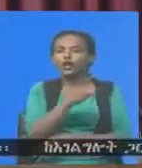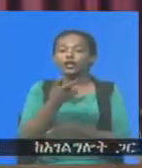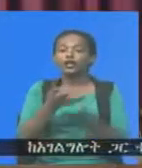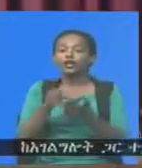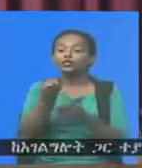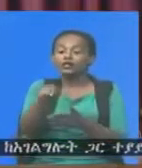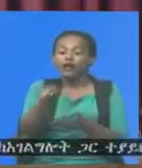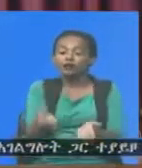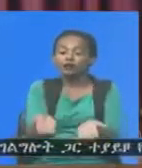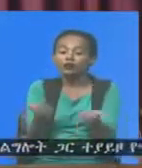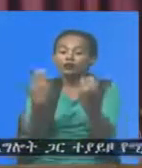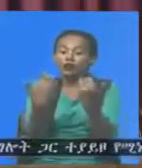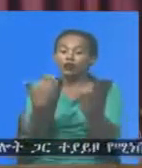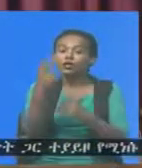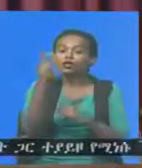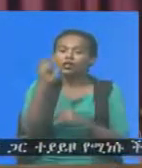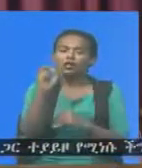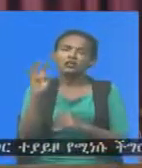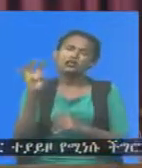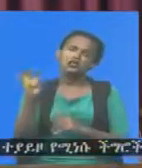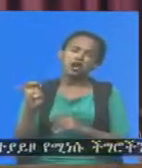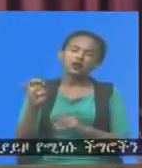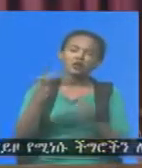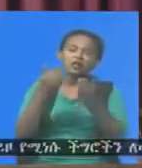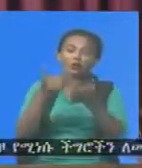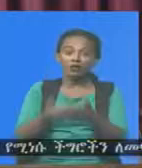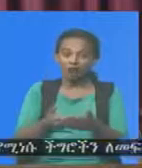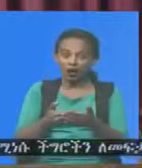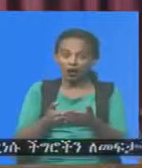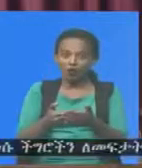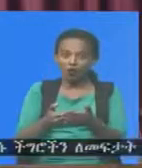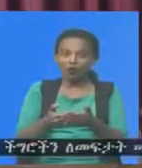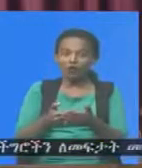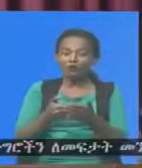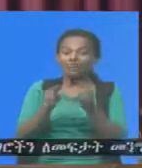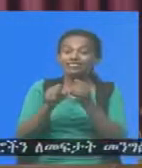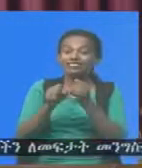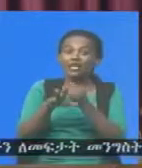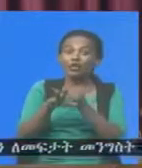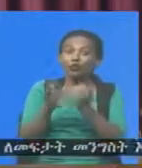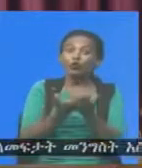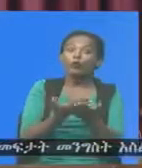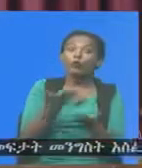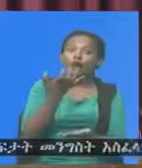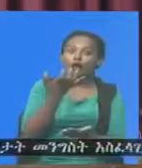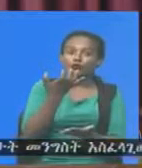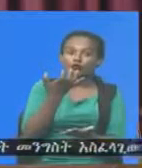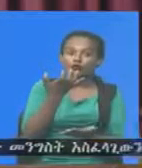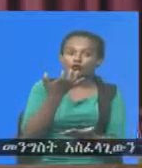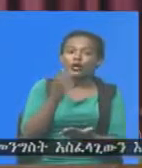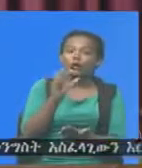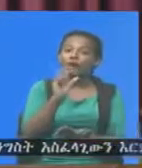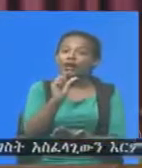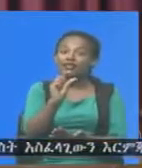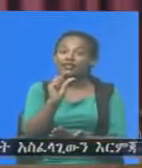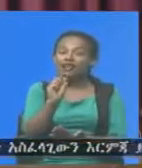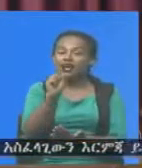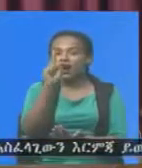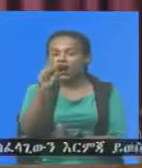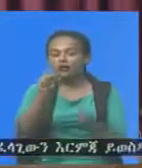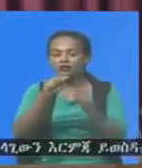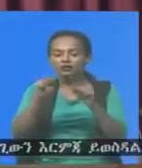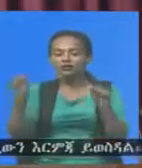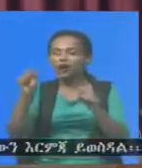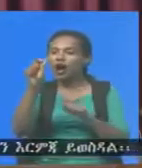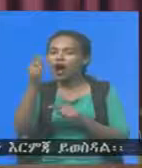የተረፈው ከ30-40 የሚጠጋው ፐርሰንት በሴክተሩ ቢያንስ ከ1-10